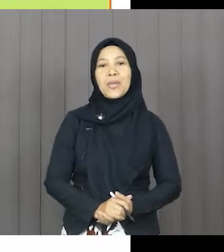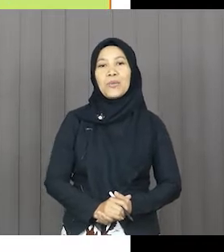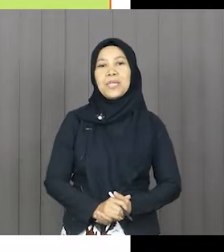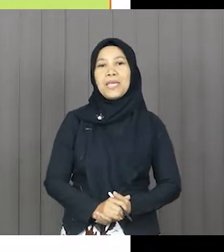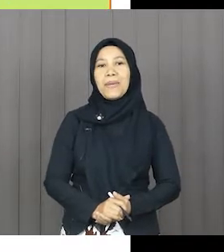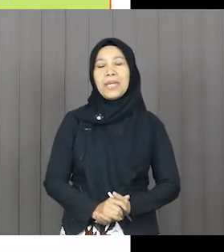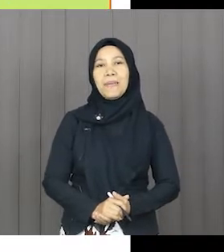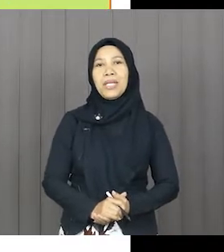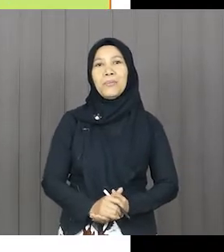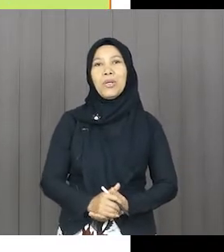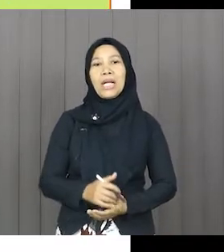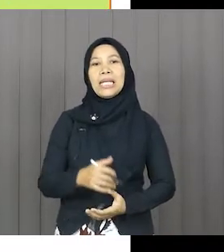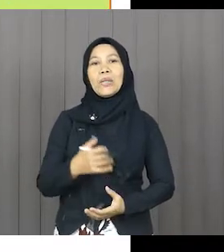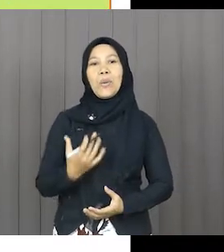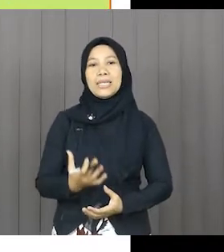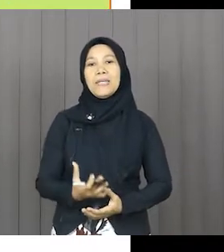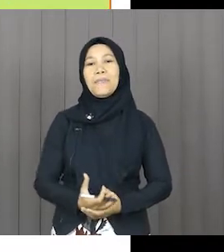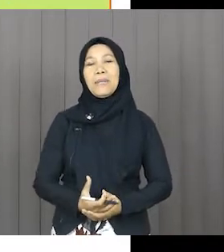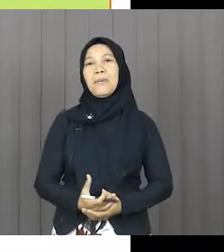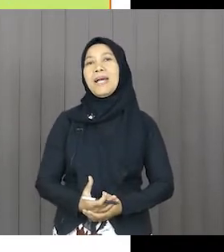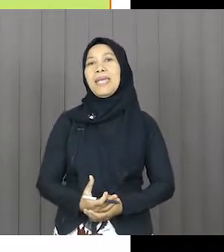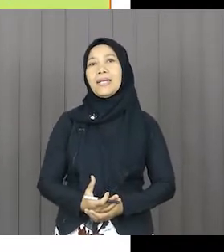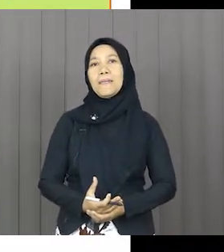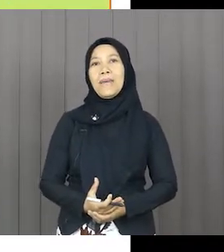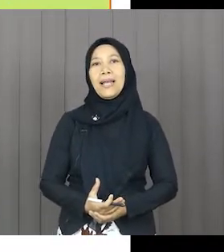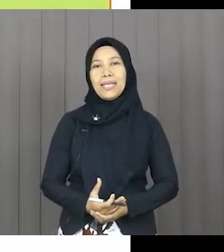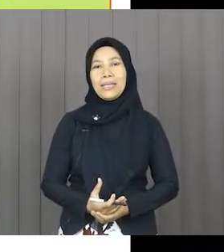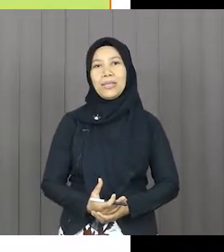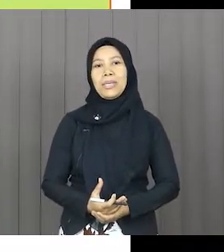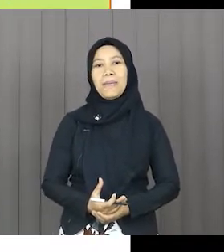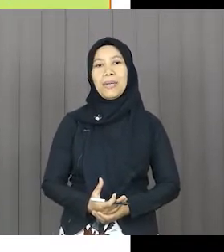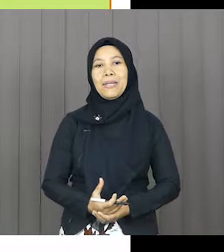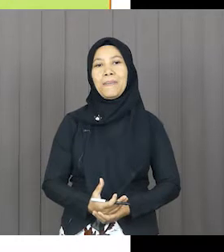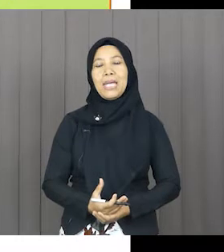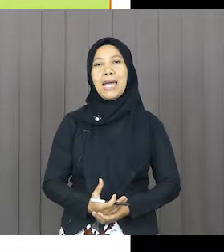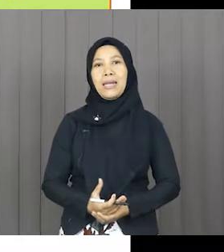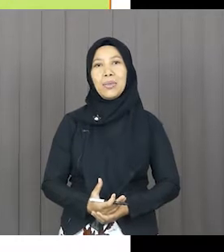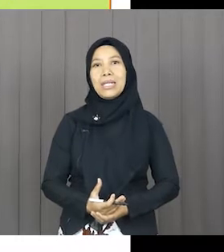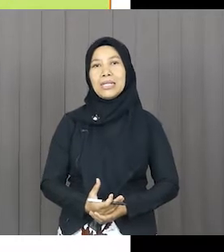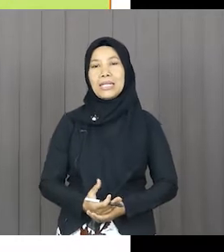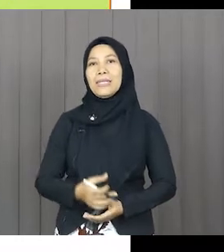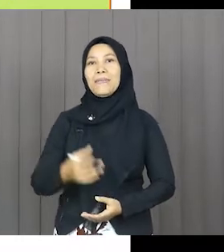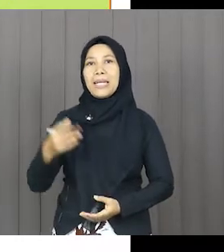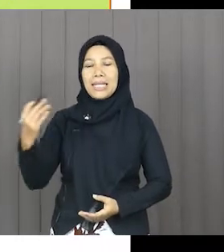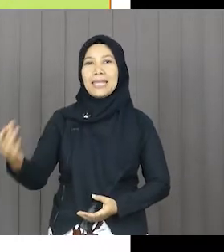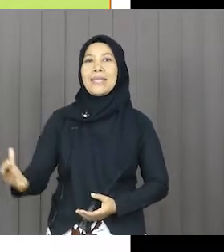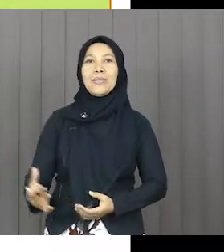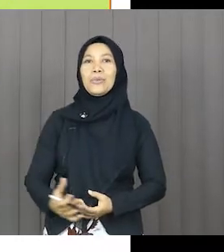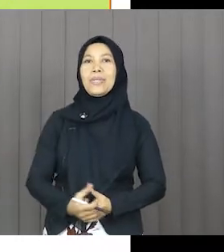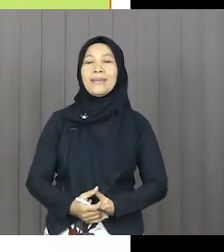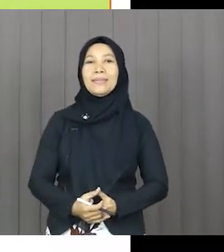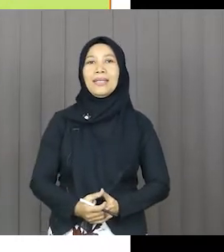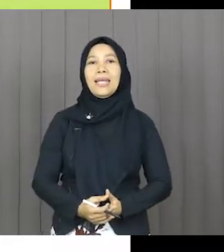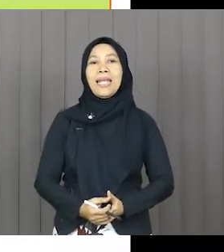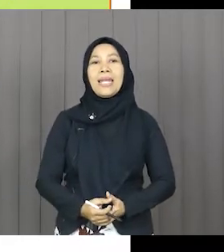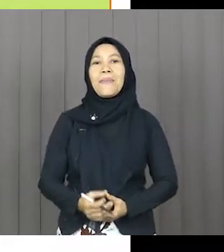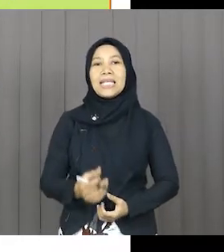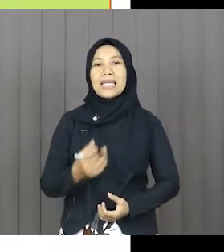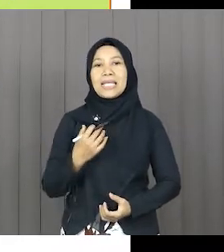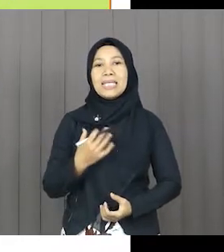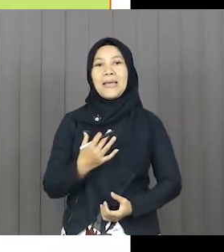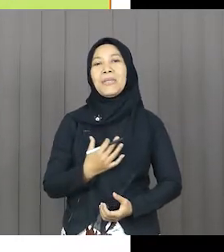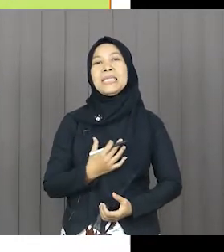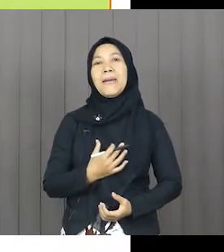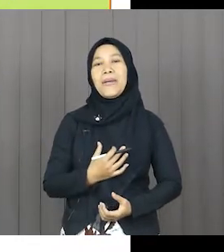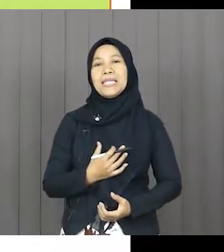negeri suatu pinjaman yang menimbulkan kewajiban membayar kembali tentunya pada pihak luar negeri di mana kita terhutang.